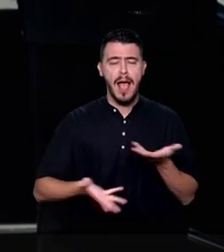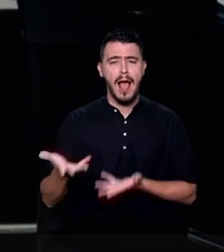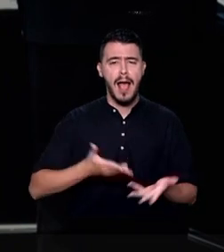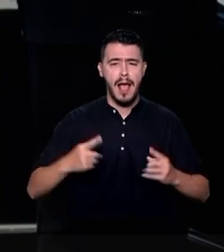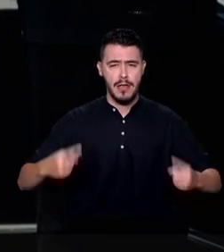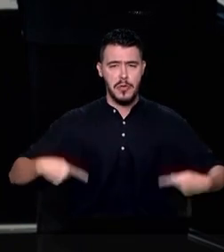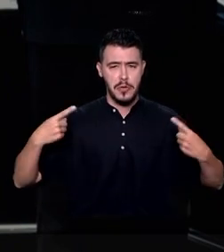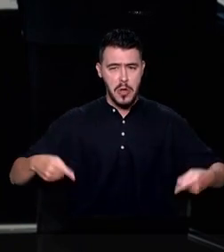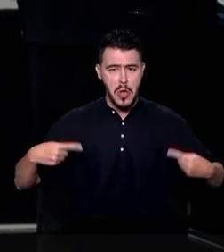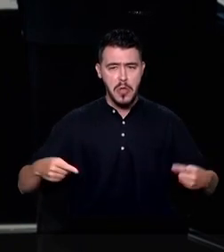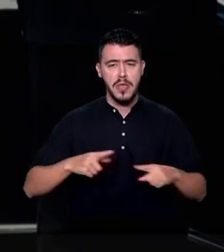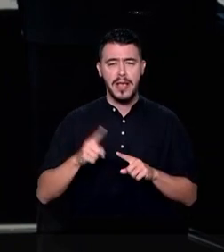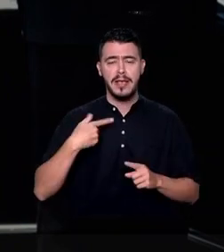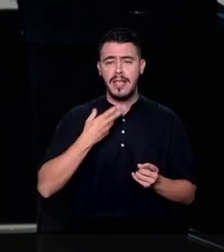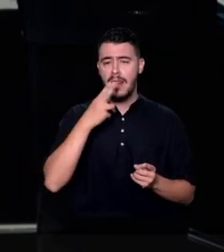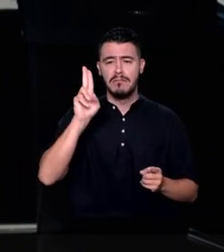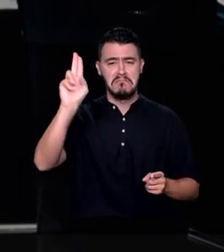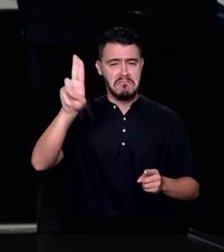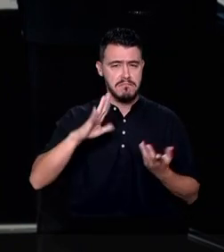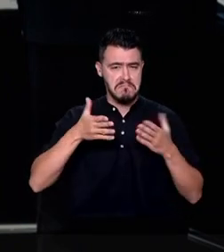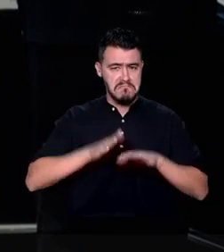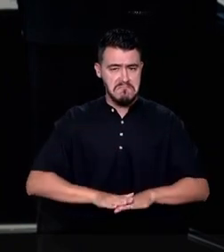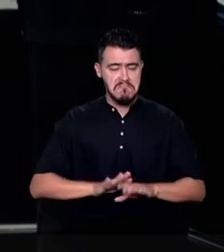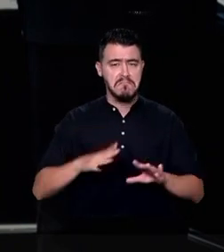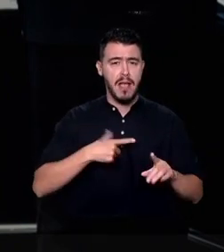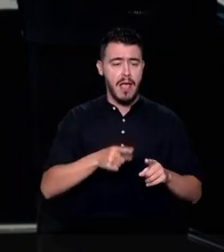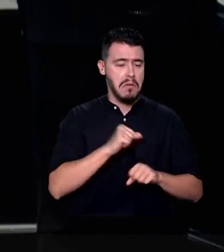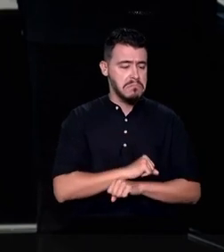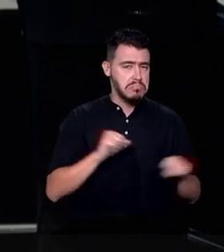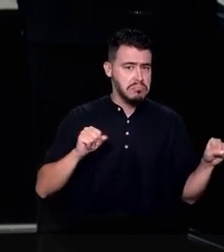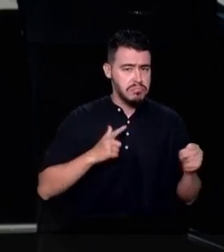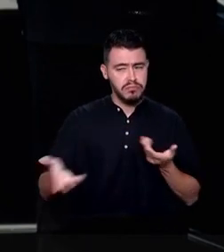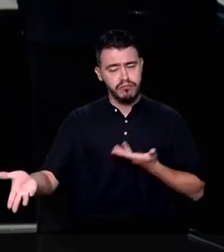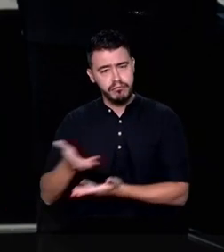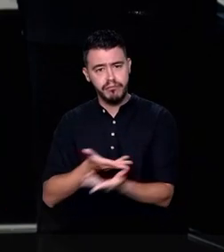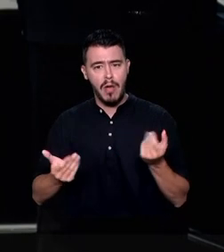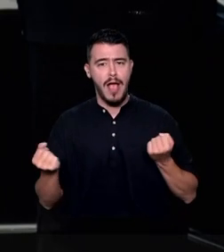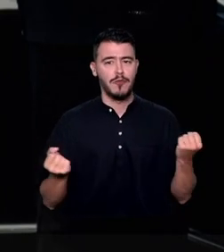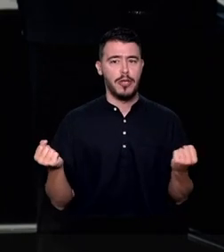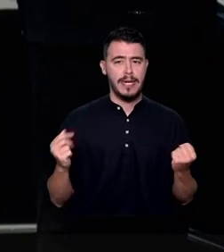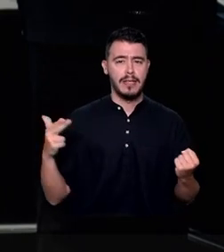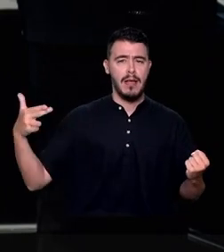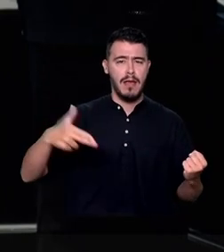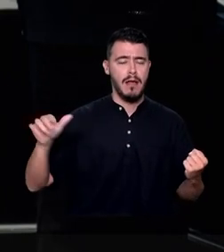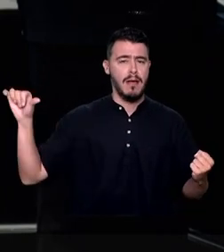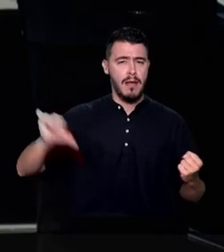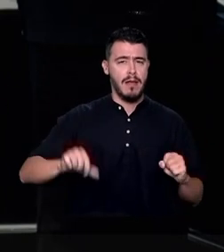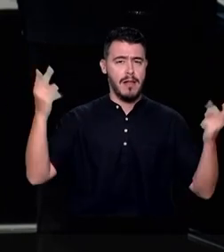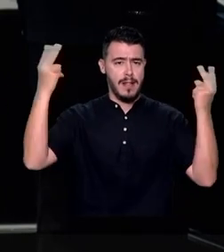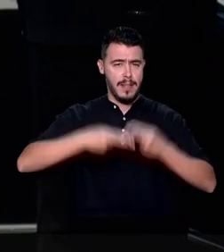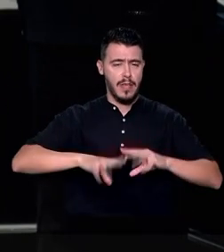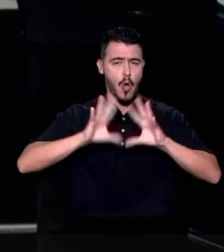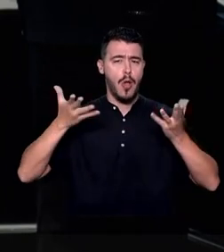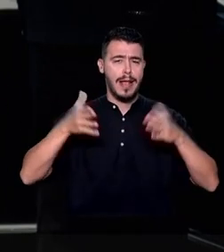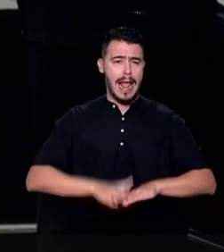κυκλοφορίας πληρωμένα, κάλυψη βλαβών και παροχή οχημάτων αντικατάστασης αν κάτι δεν πάει καλά. Η Βουλή πληρώνει καύσιμα και διόδια. Οι βουλευτές επικρατείας και